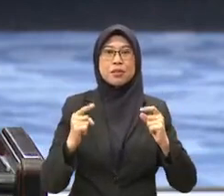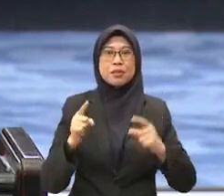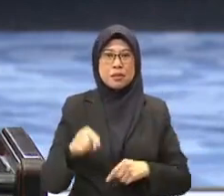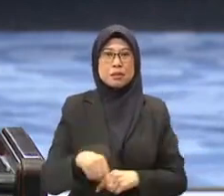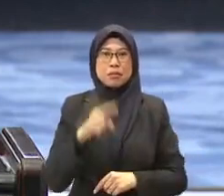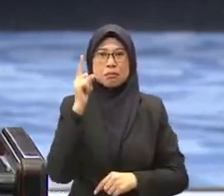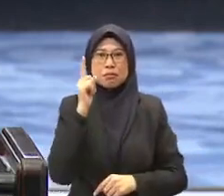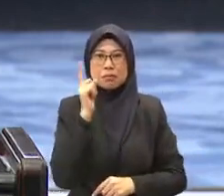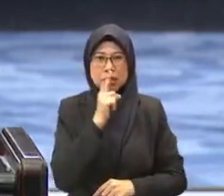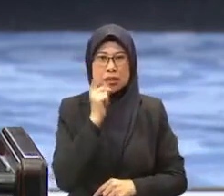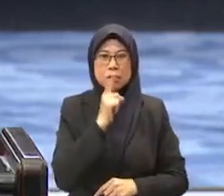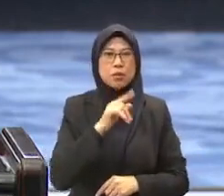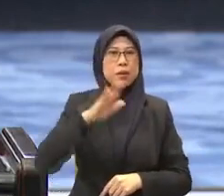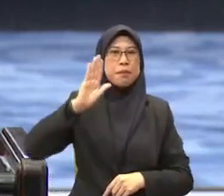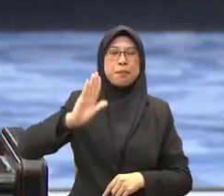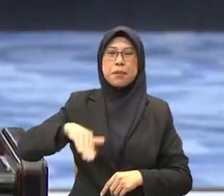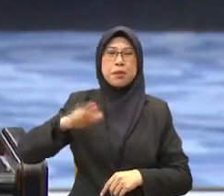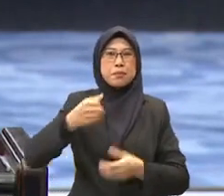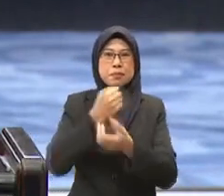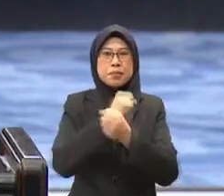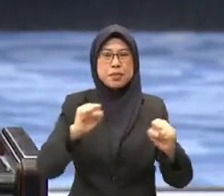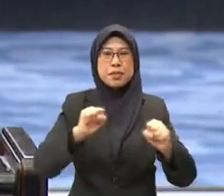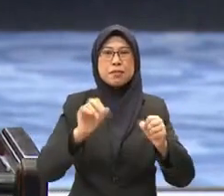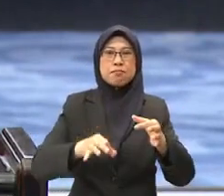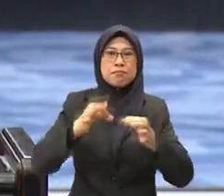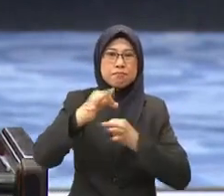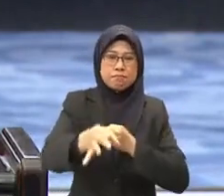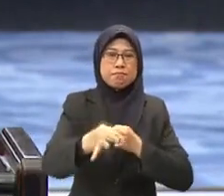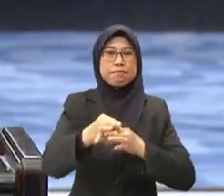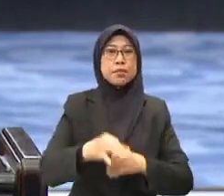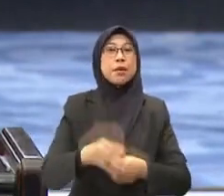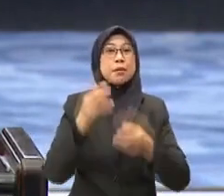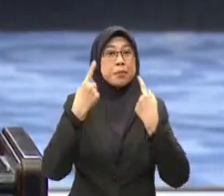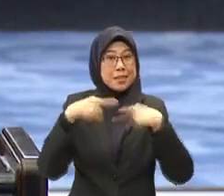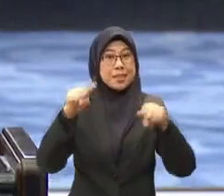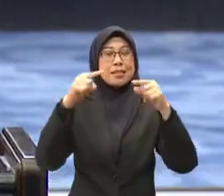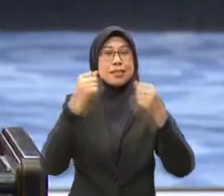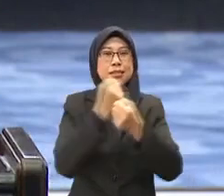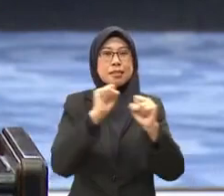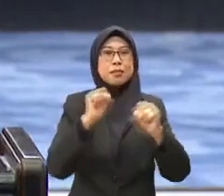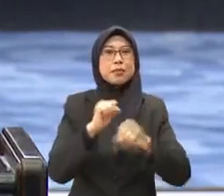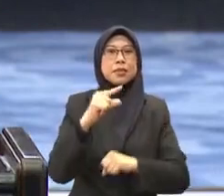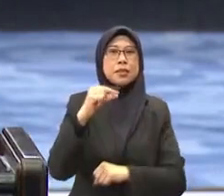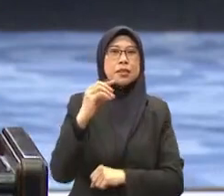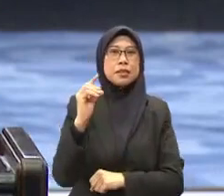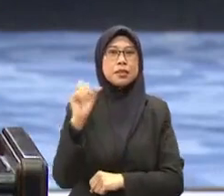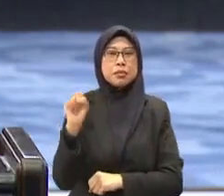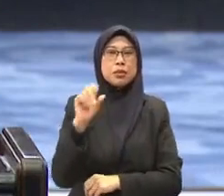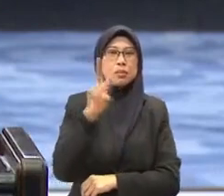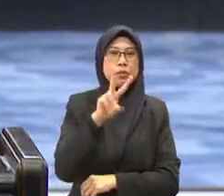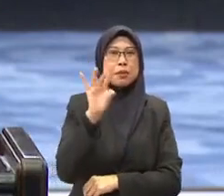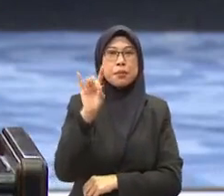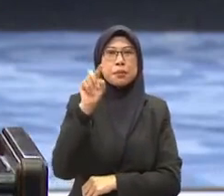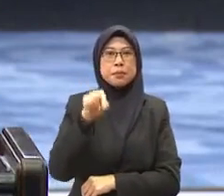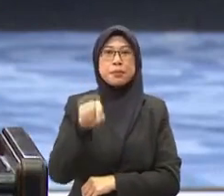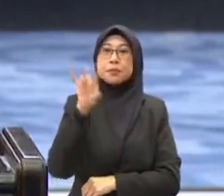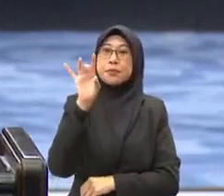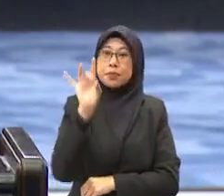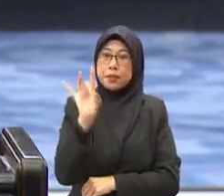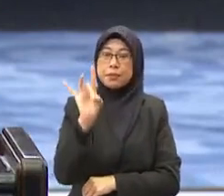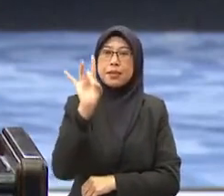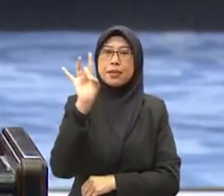mengkemukakan cadangan-cadangan lain daripada kepada kerajaan buat masa ini japa sedang membuat kajian perbandingan